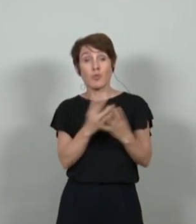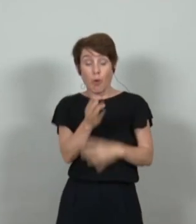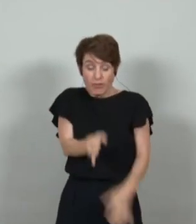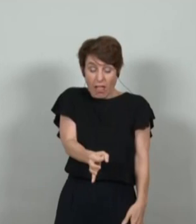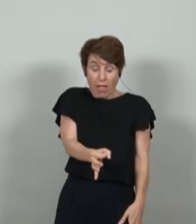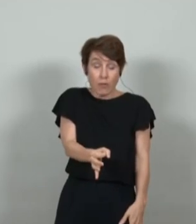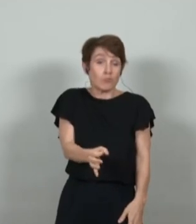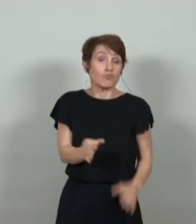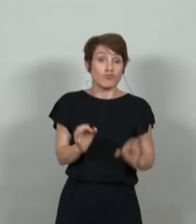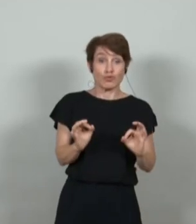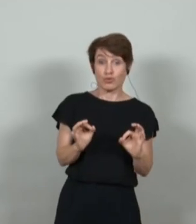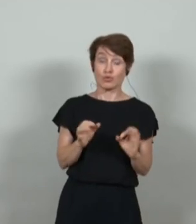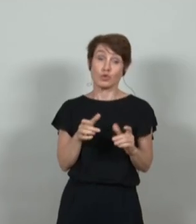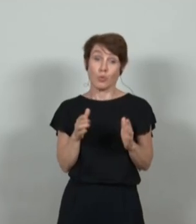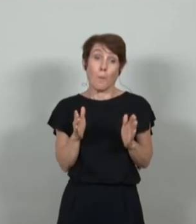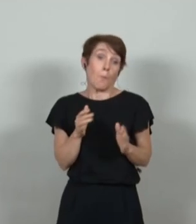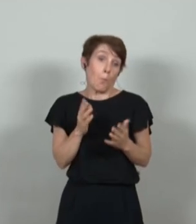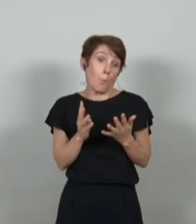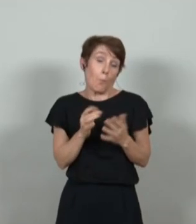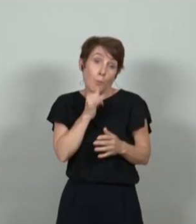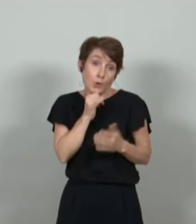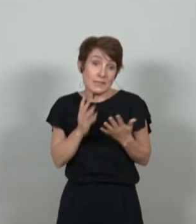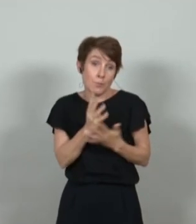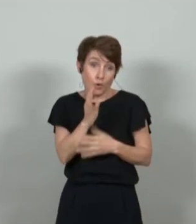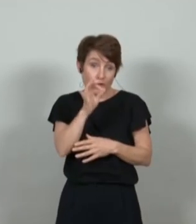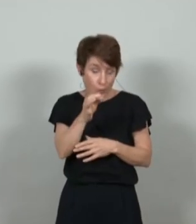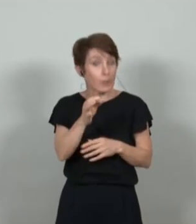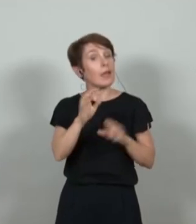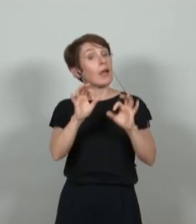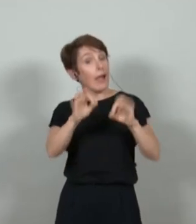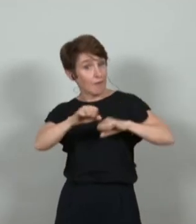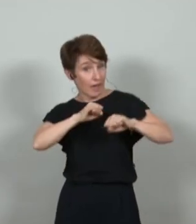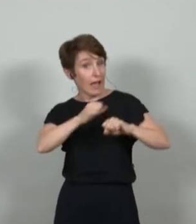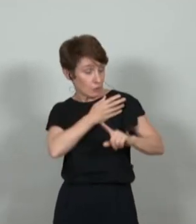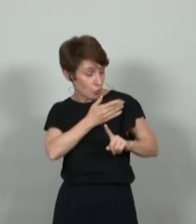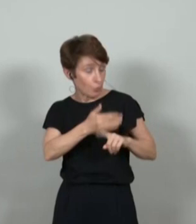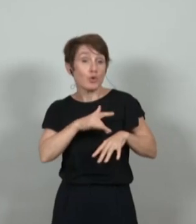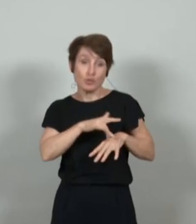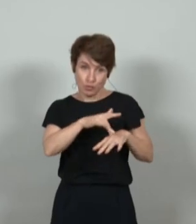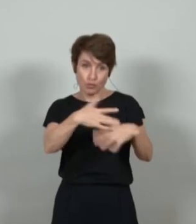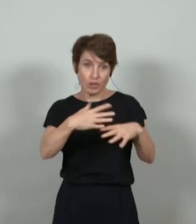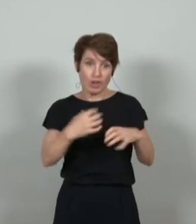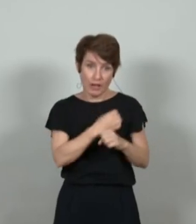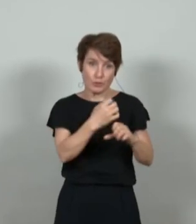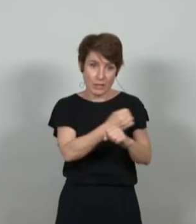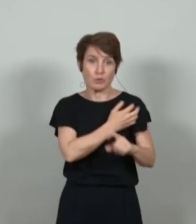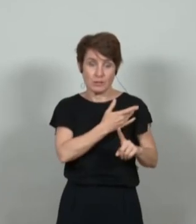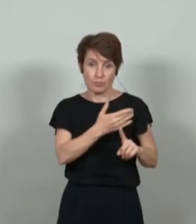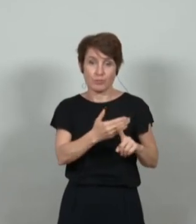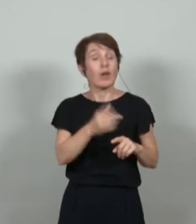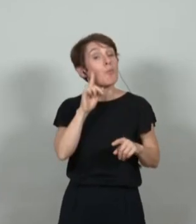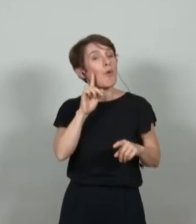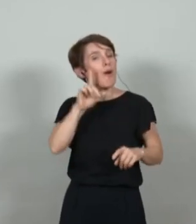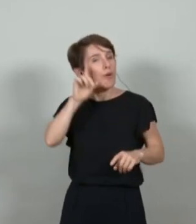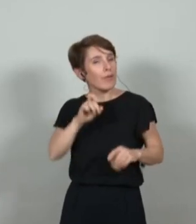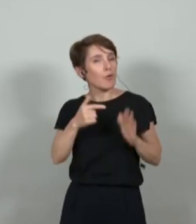sur le le plan d'action il y a effectivement certaines choses qui ont déjà été réalisées mais parce que nous n'avons pas commencé là en 2023